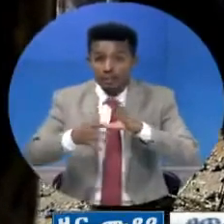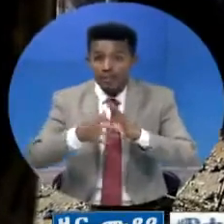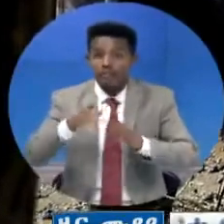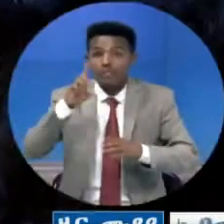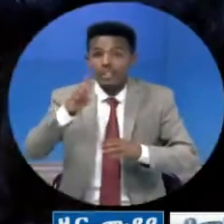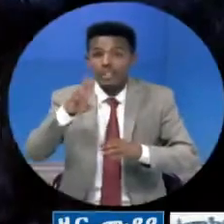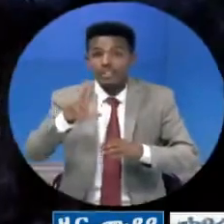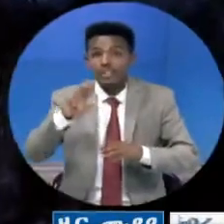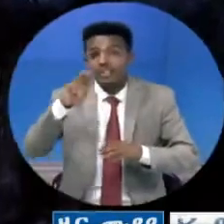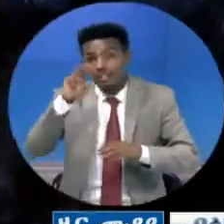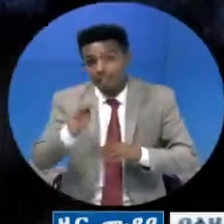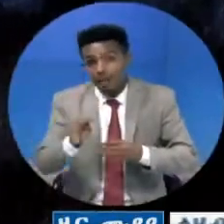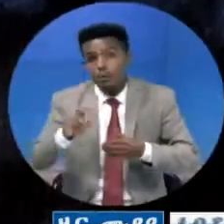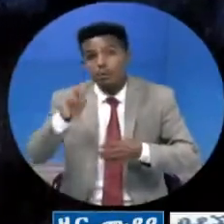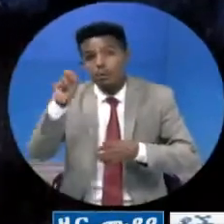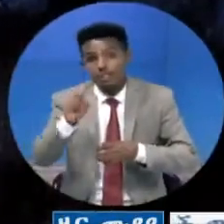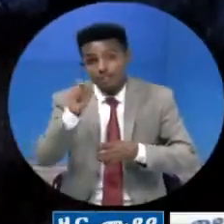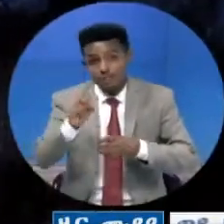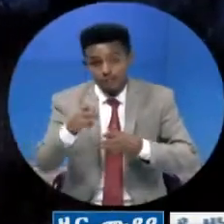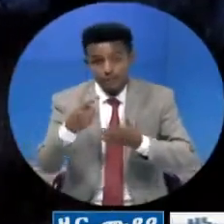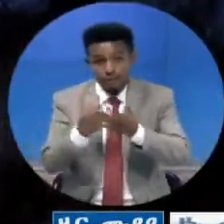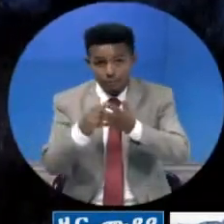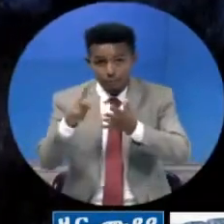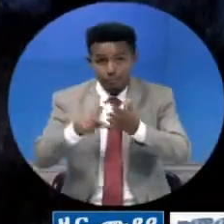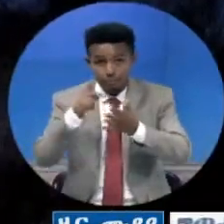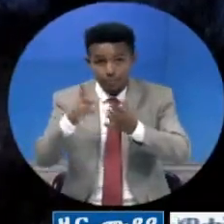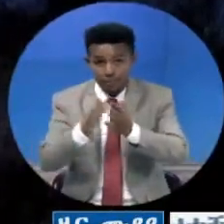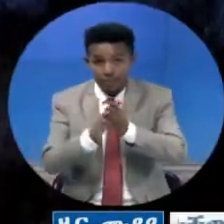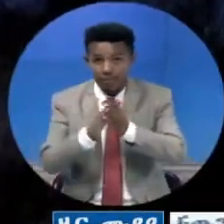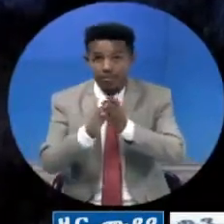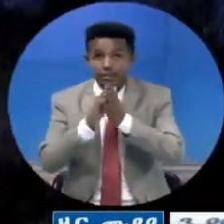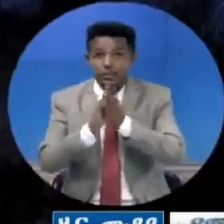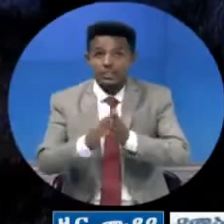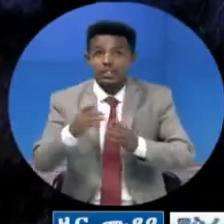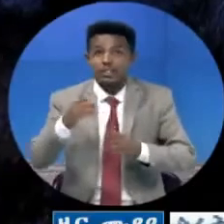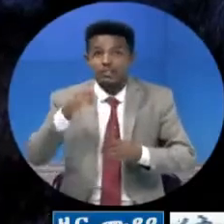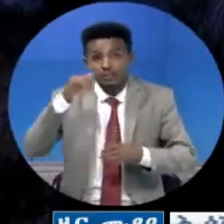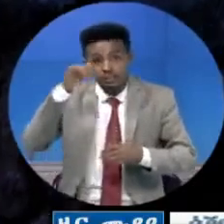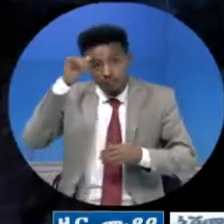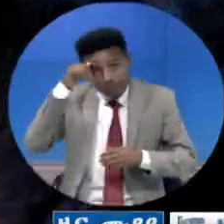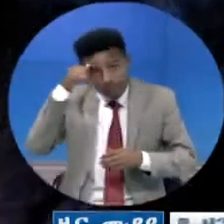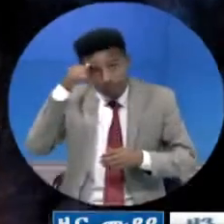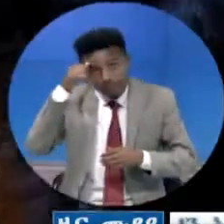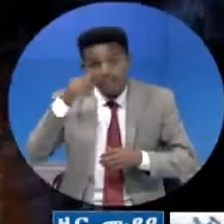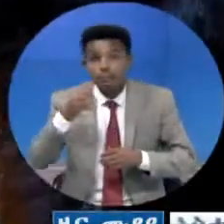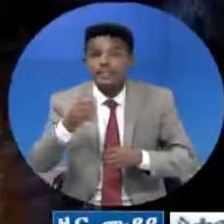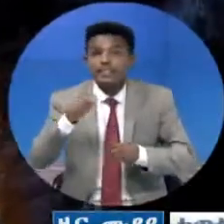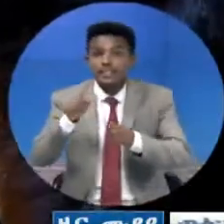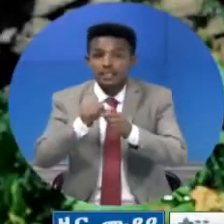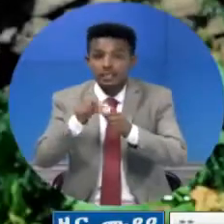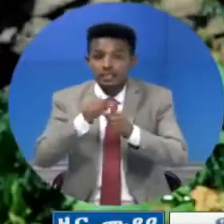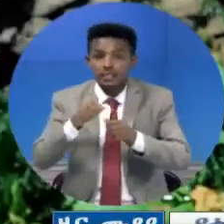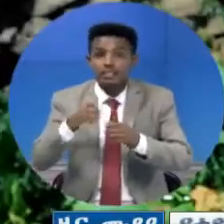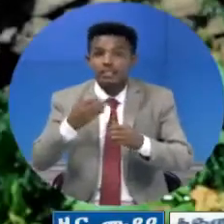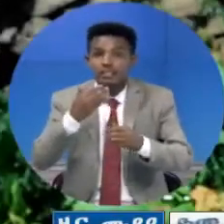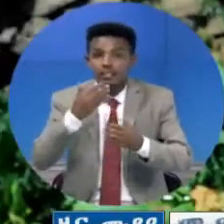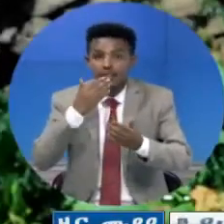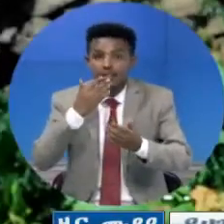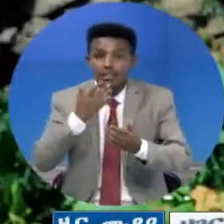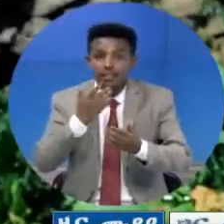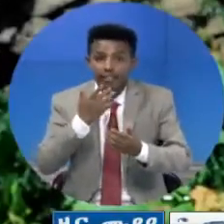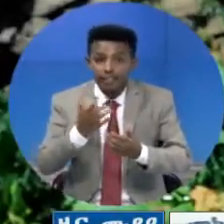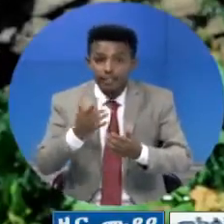በግብርናና እድገት ፕሮጀክት በተገኘ የገንዘብ ድጋፍ ለመኖነት የሚውለውን የላም ድንችና ጣፋጭ ግብጦን ለአርሶ አደሩ እያስተዋወቀ ነው። በወረዳው